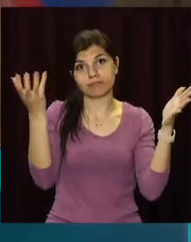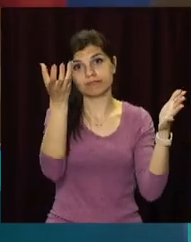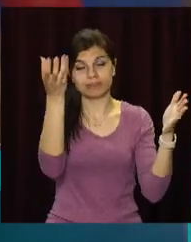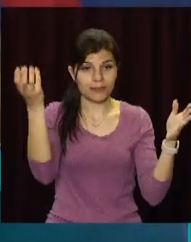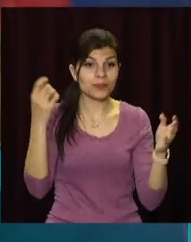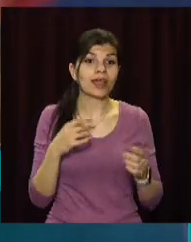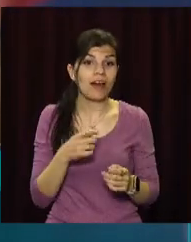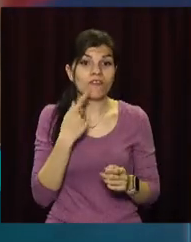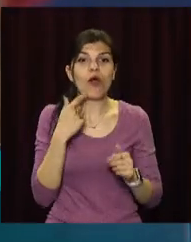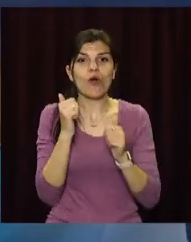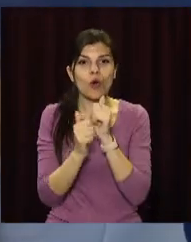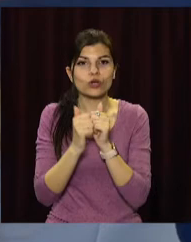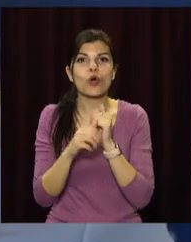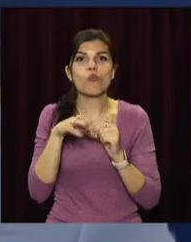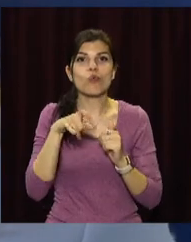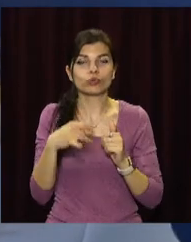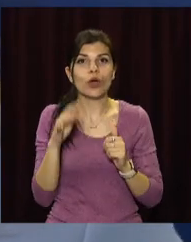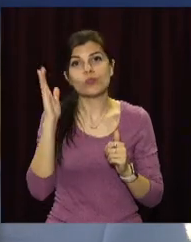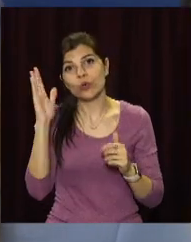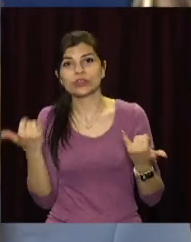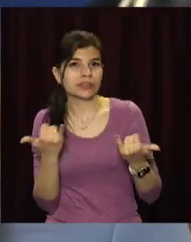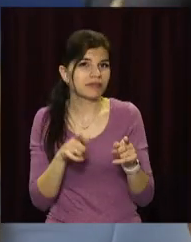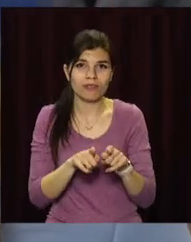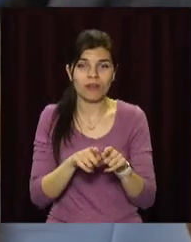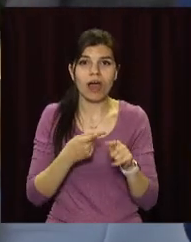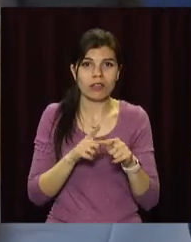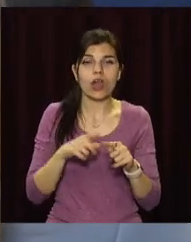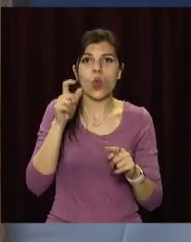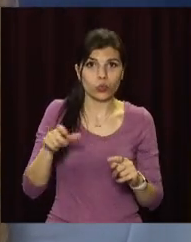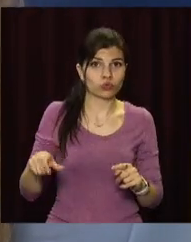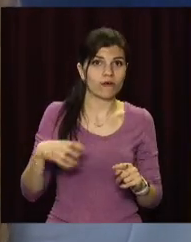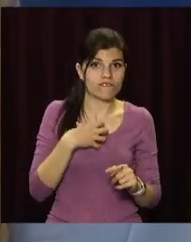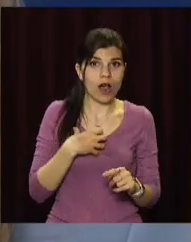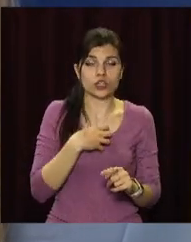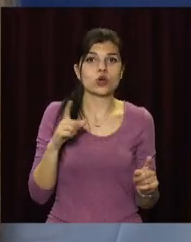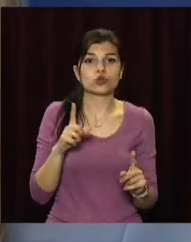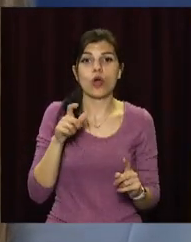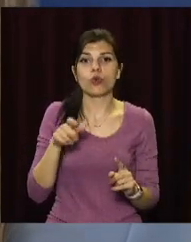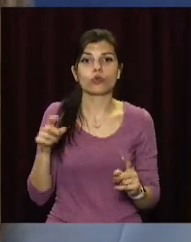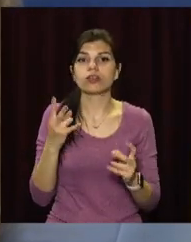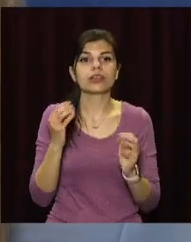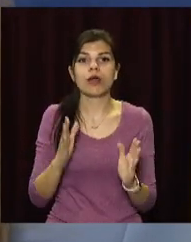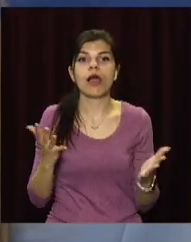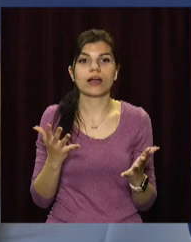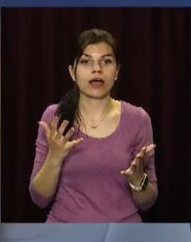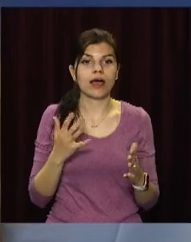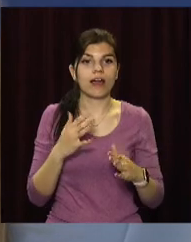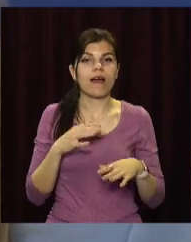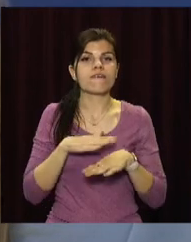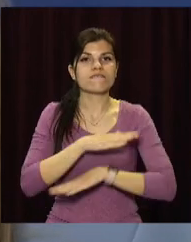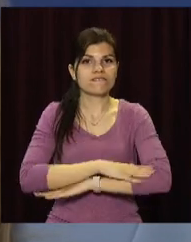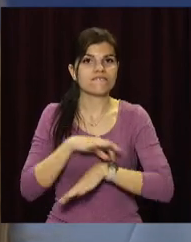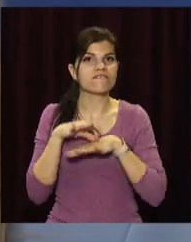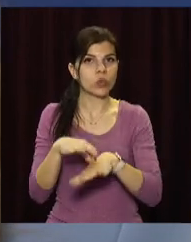у кожному музеї, неважливо майбутнього чи теперішнього часу, це люди. Люди не тільки, які ведуть себе толерантно,